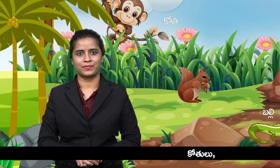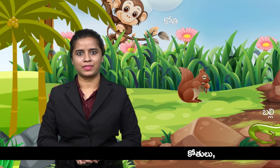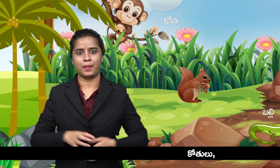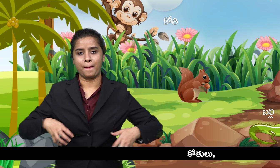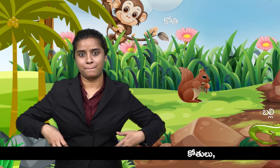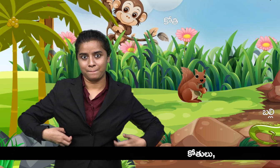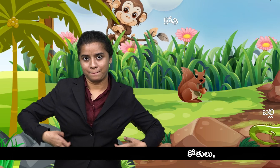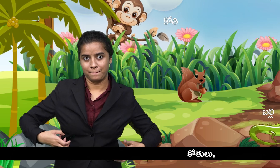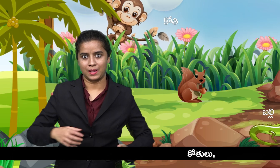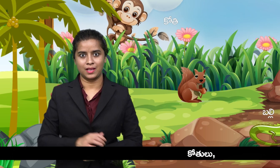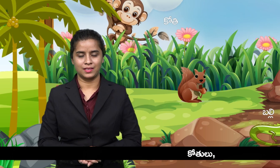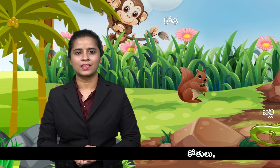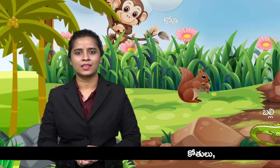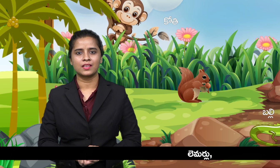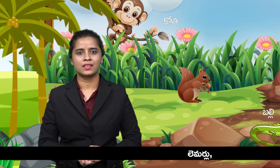కోతులు,